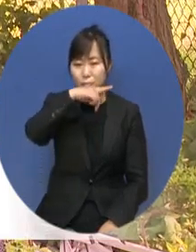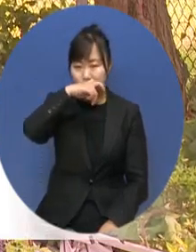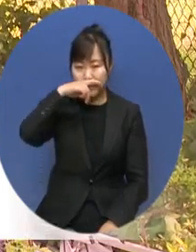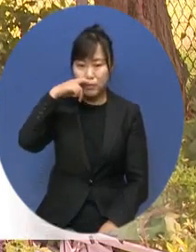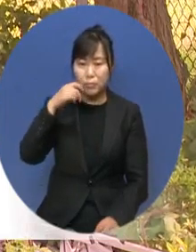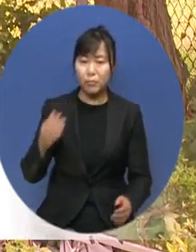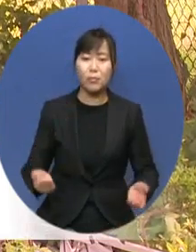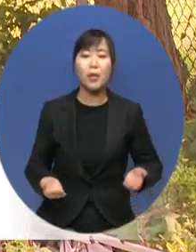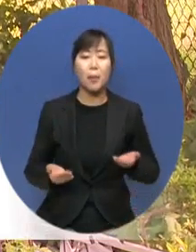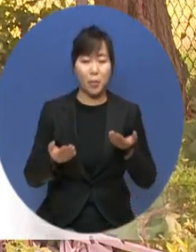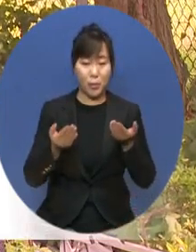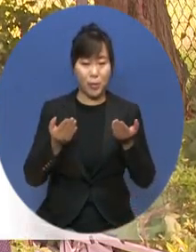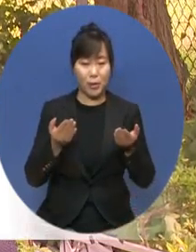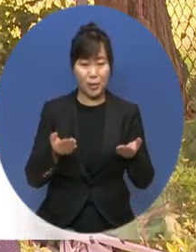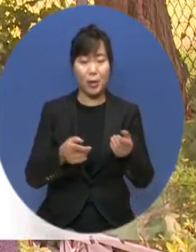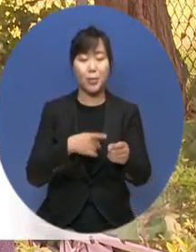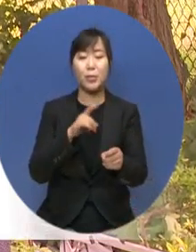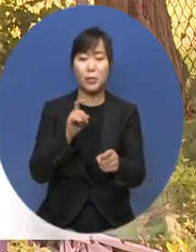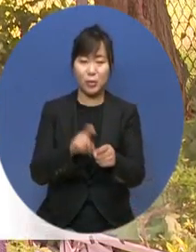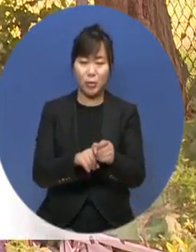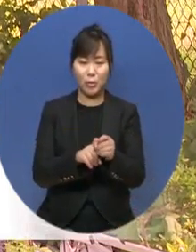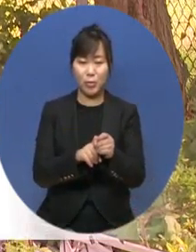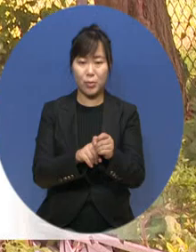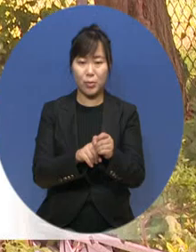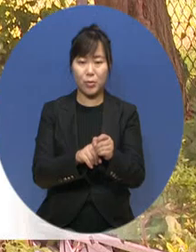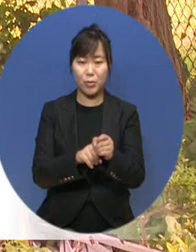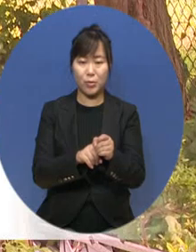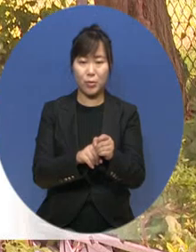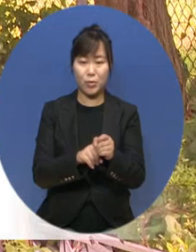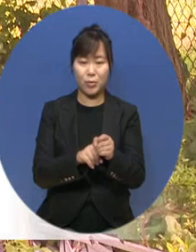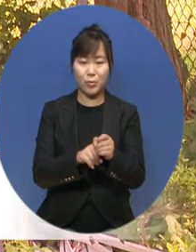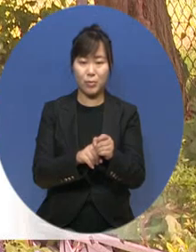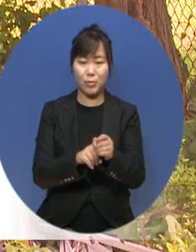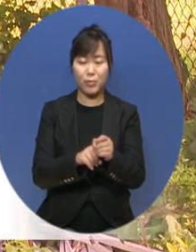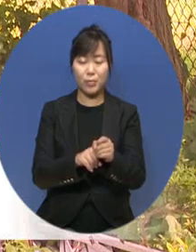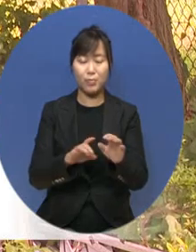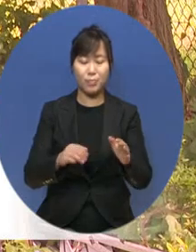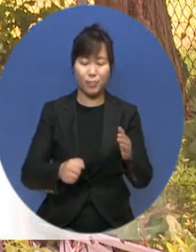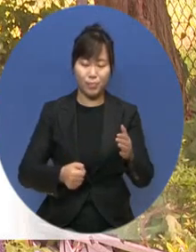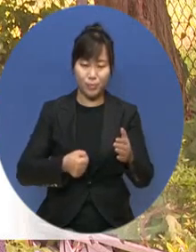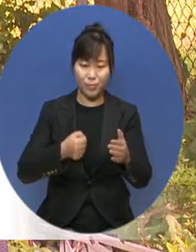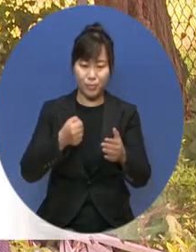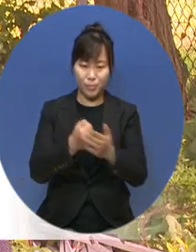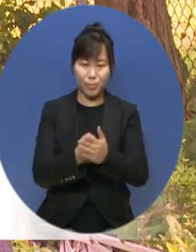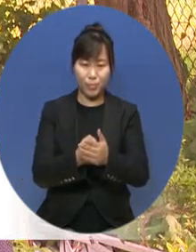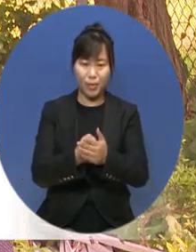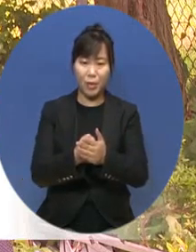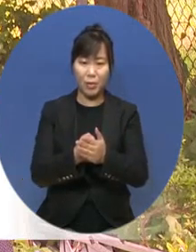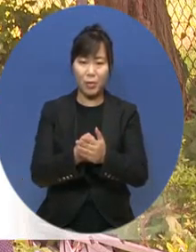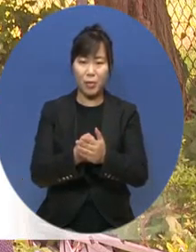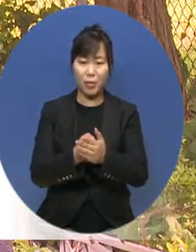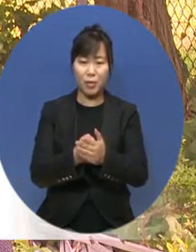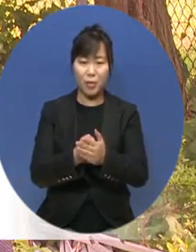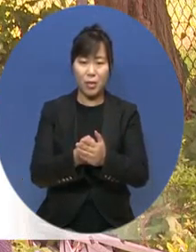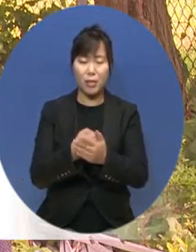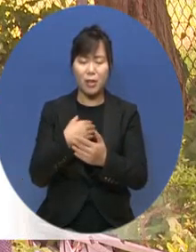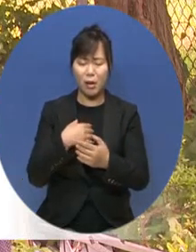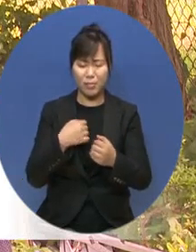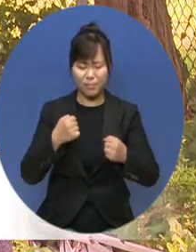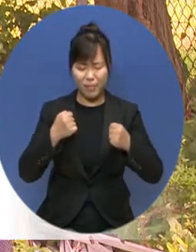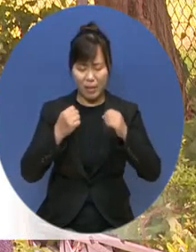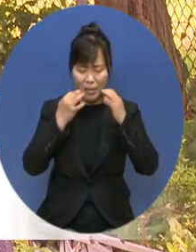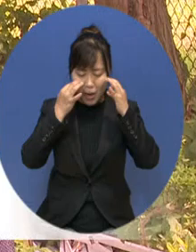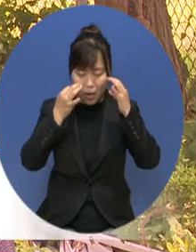짜장면을 봉사를 하려고 지금 현재 마음을 먹고 힘이 허락되는